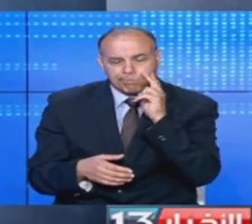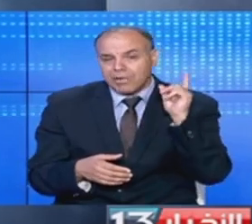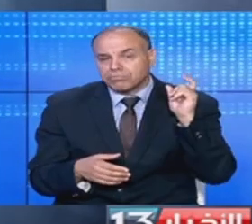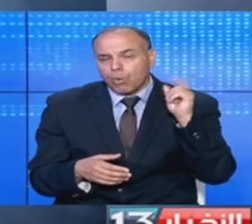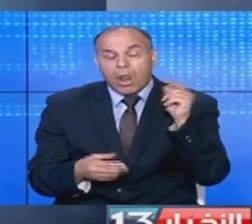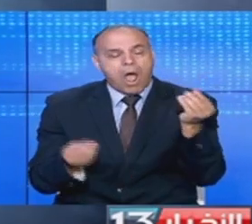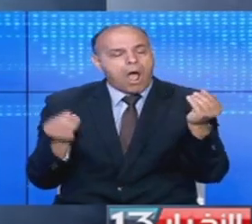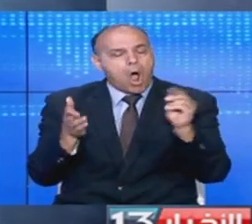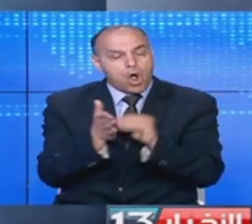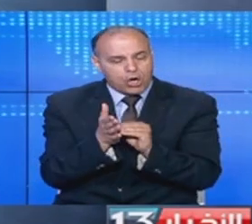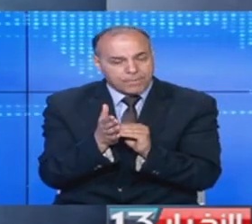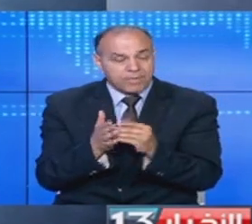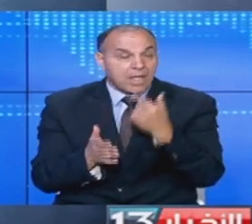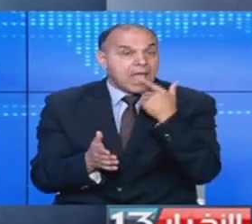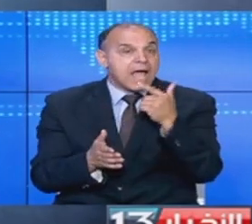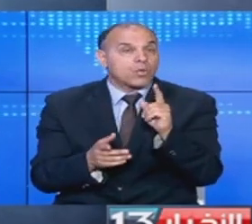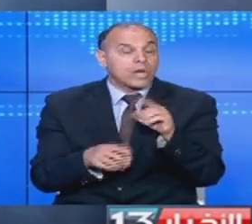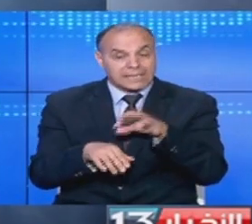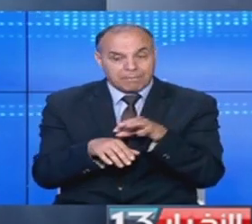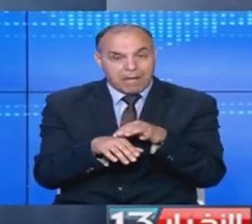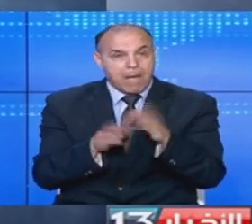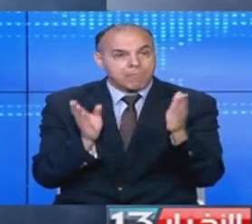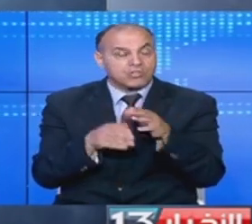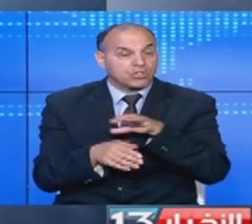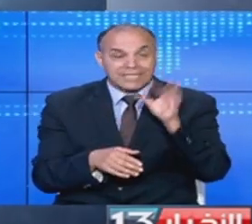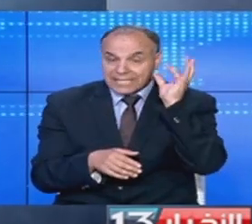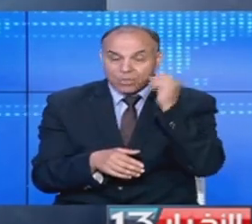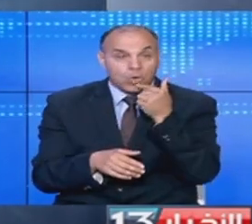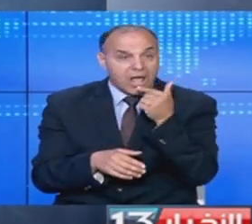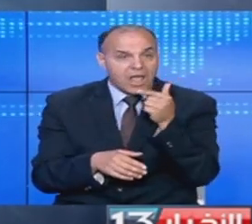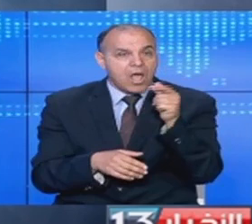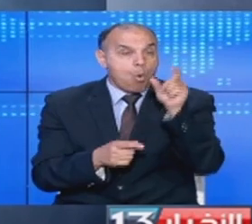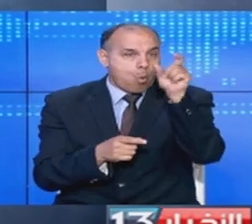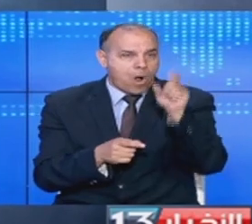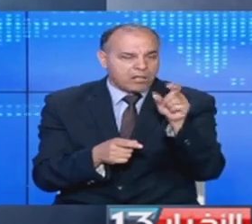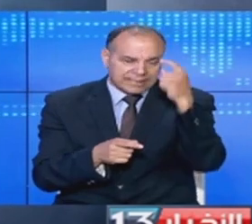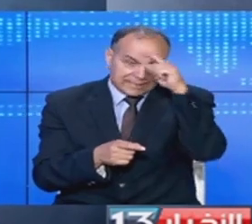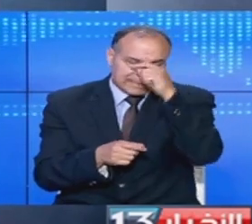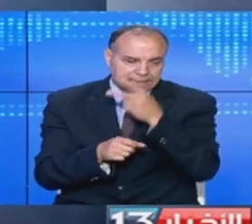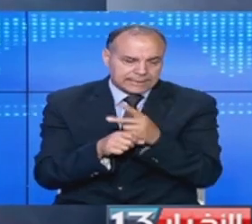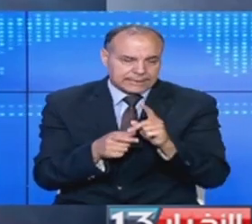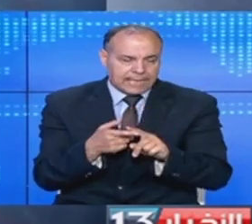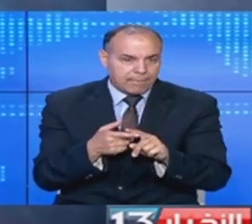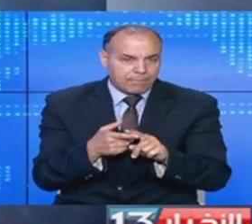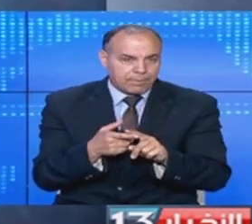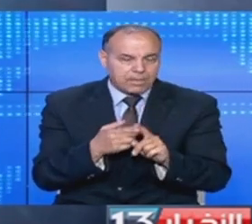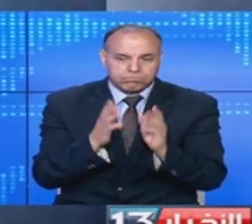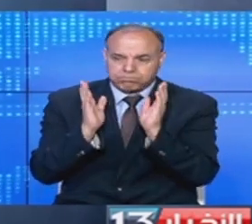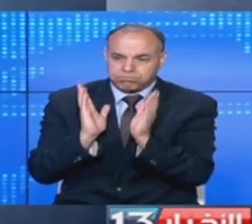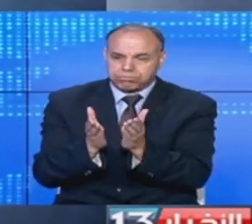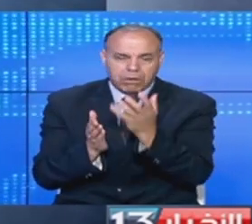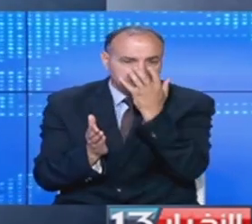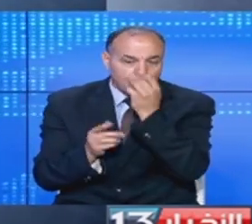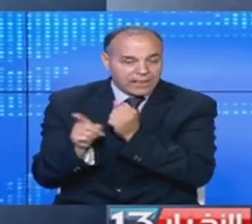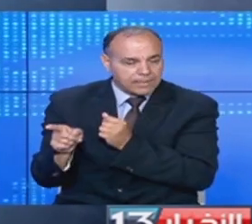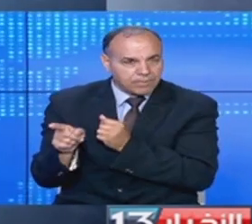عطر القوارص. ذكرت مصادر طبية بالمستشفى الجهوي أن حالة أحدهم حرجة وقد تم إيواؤه بقسم